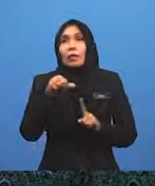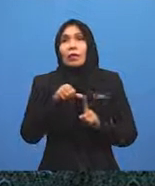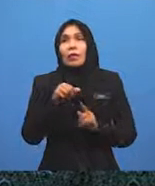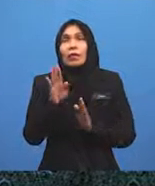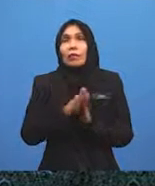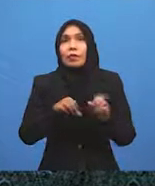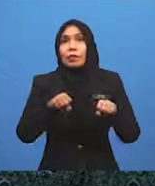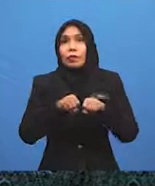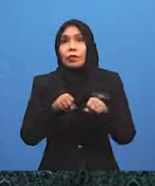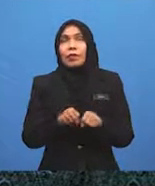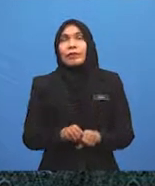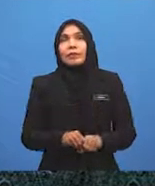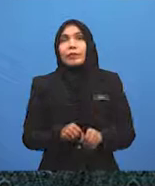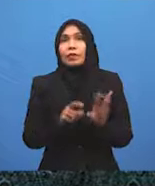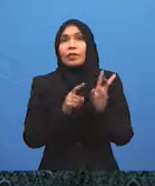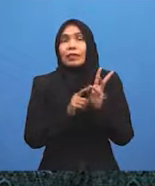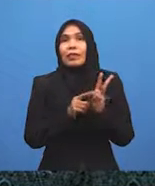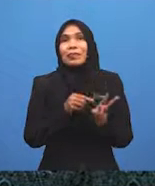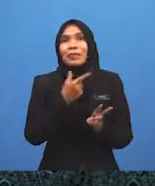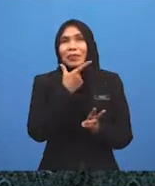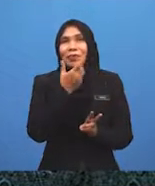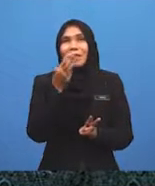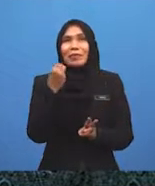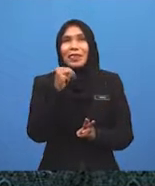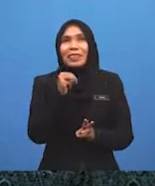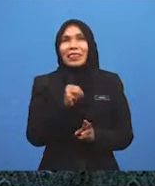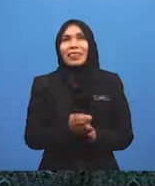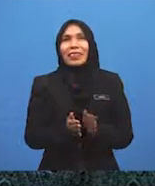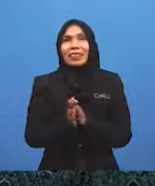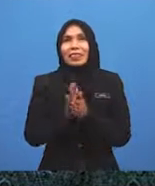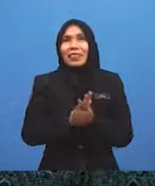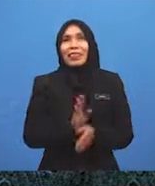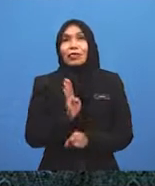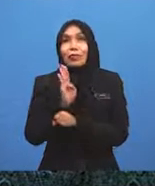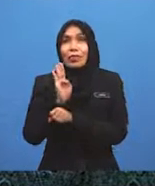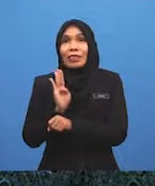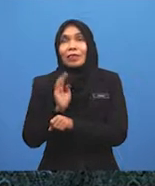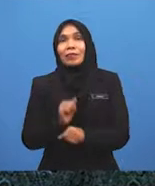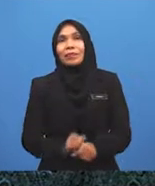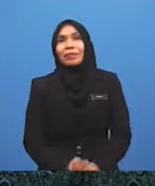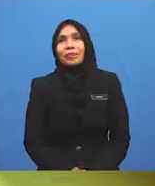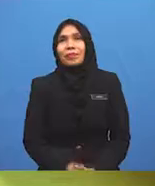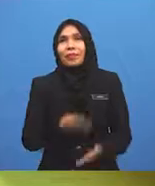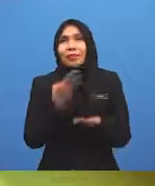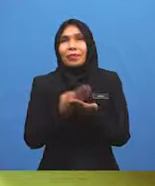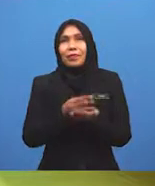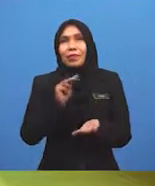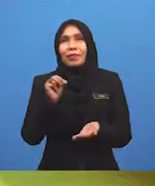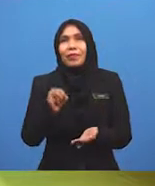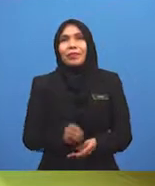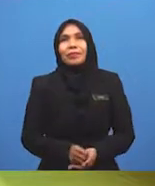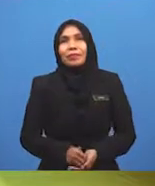bersua. Yang keenam, senyuman manis jadi budaya. Baik